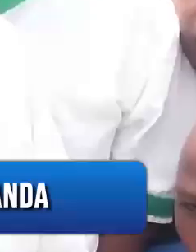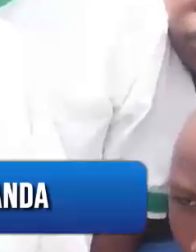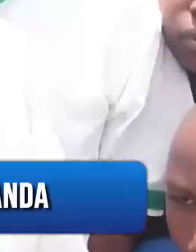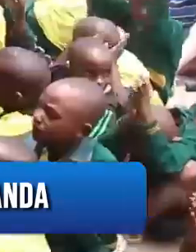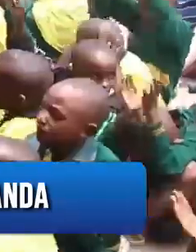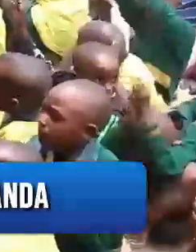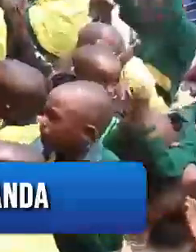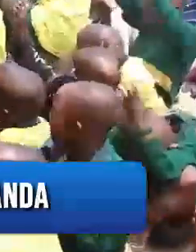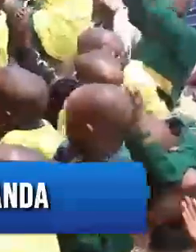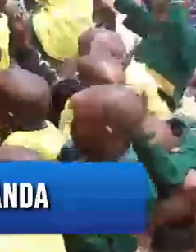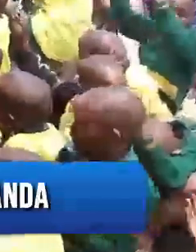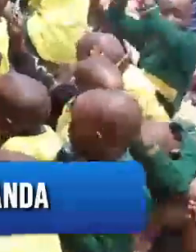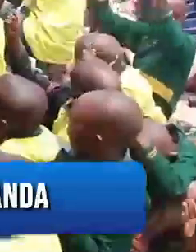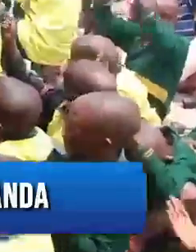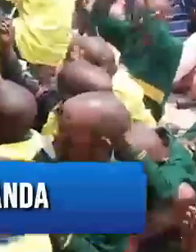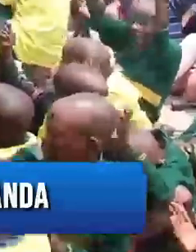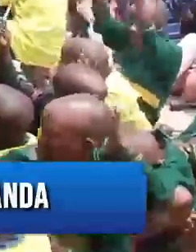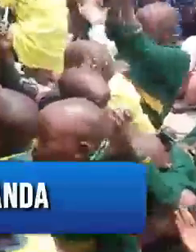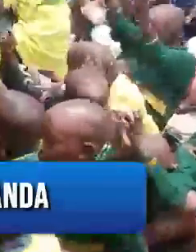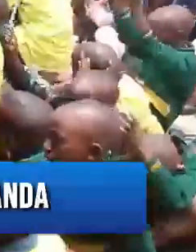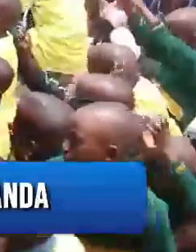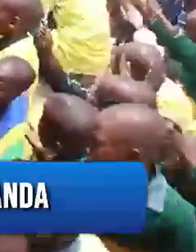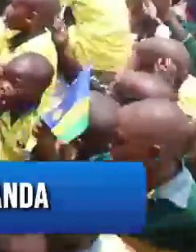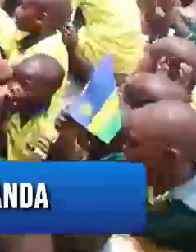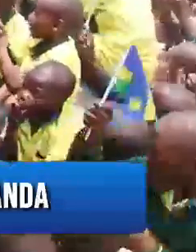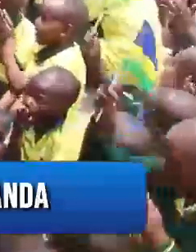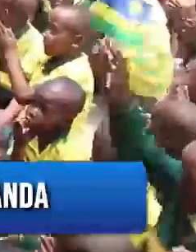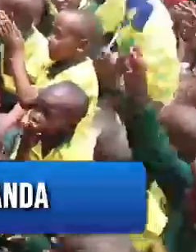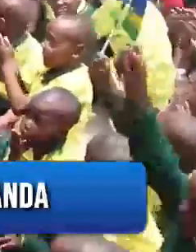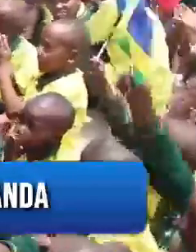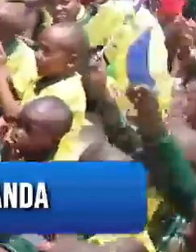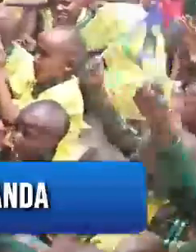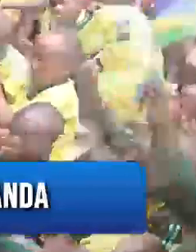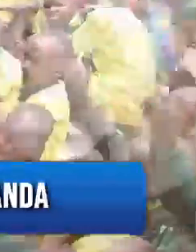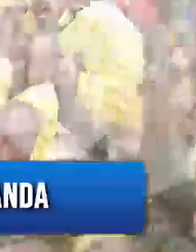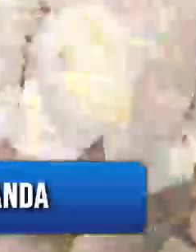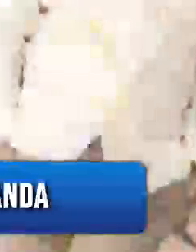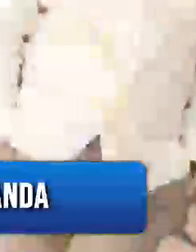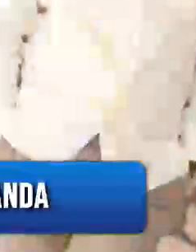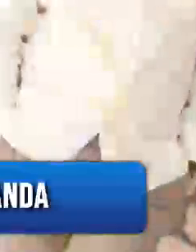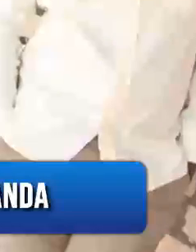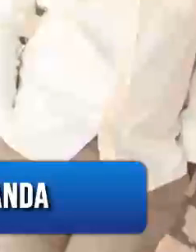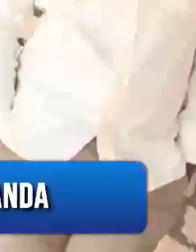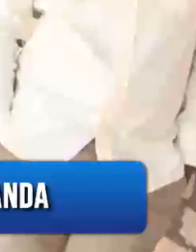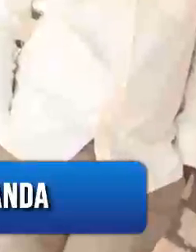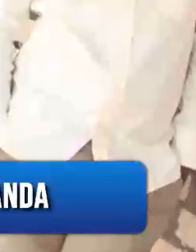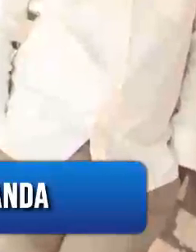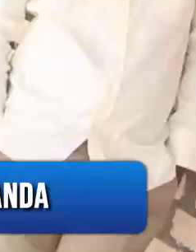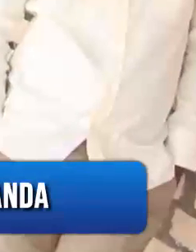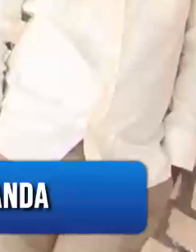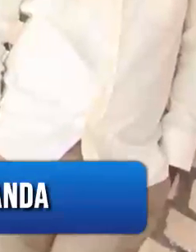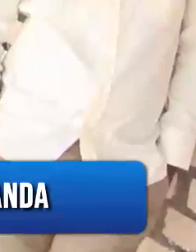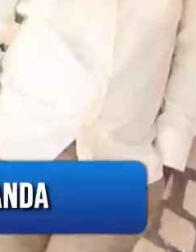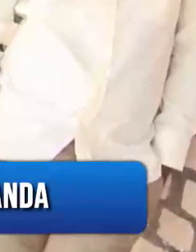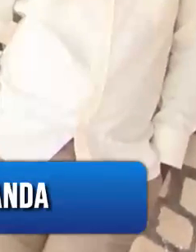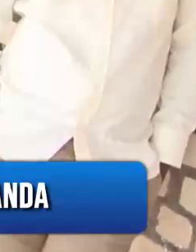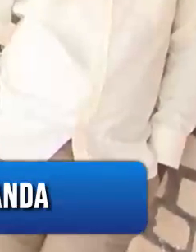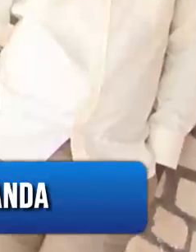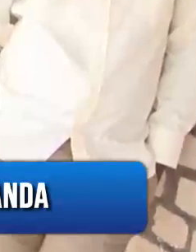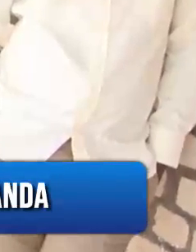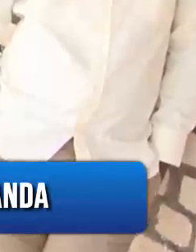nta kibazo. Iyi gahunda ubusanzwe yatangijwe na Fondation Liliane isanzwe ifatanya na Nidoro mu gufasha abana bafite ubumuga muri gahunda zitandukanye,